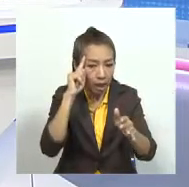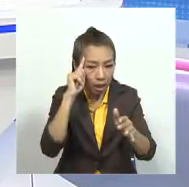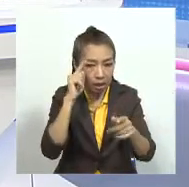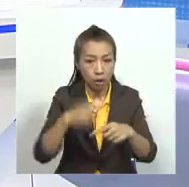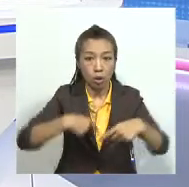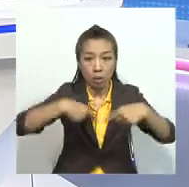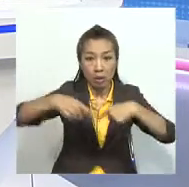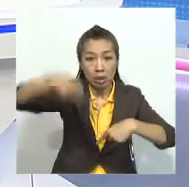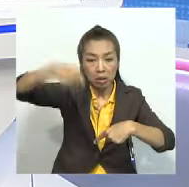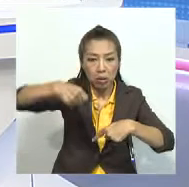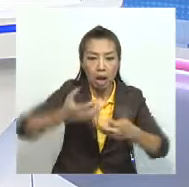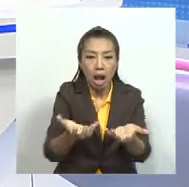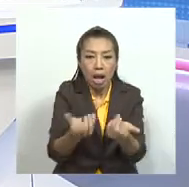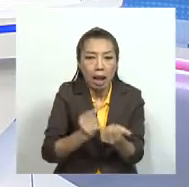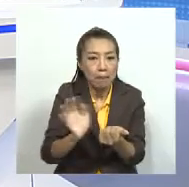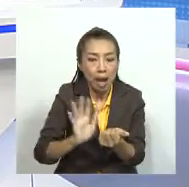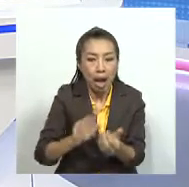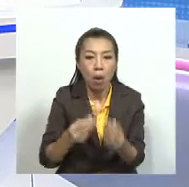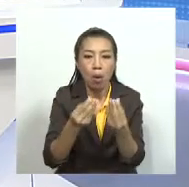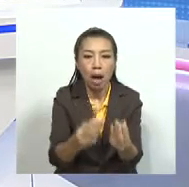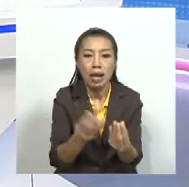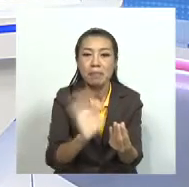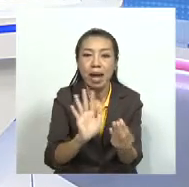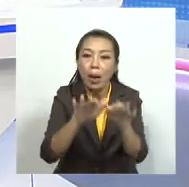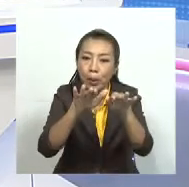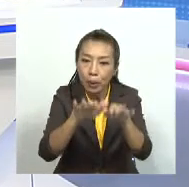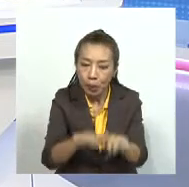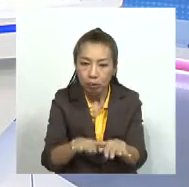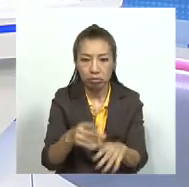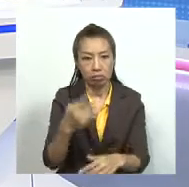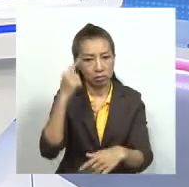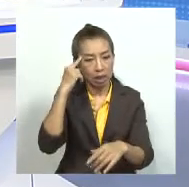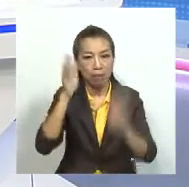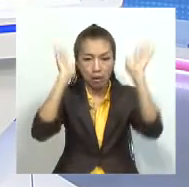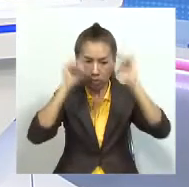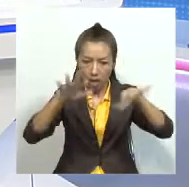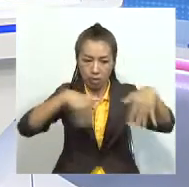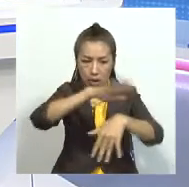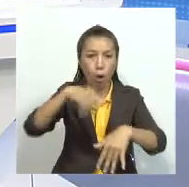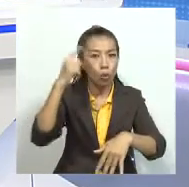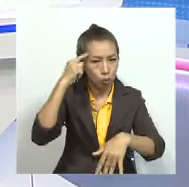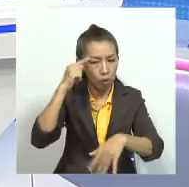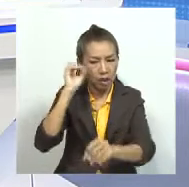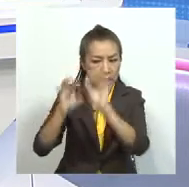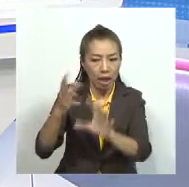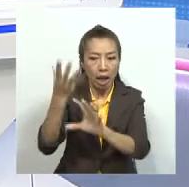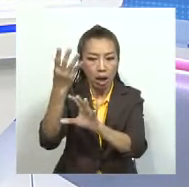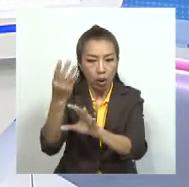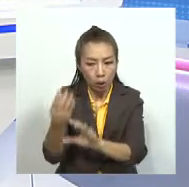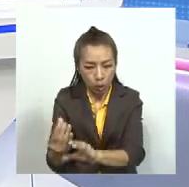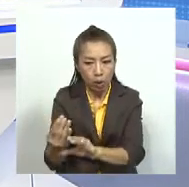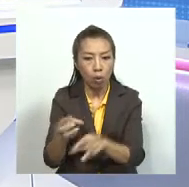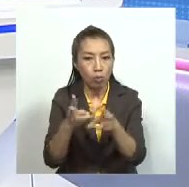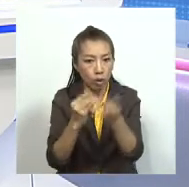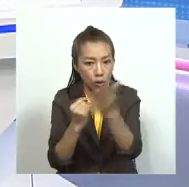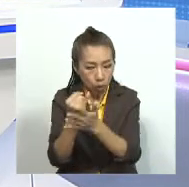ให้ถุงพลาสติกเพื่อเป็นการกระตุ้นให้ประชาชนเห็นถึงความสำคัญของเรื่องของการลดขยะอย่างถูกวิธีแล้วก็เข้ามามีส่วนร่วม